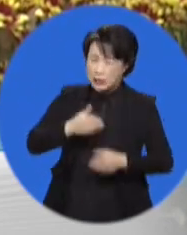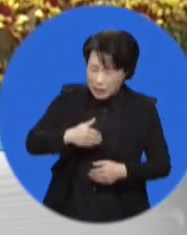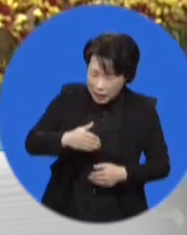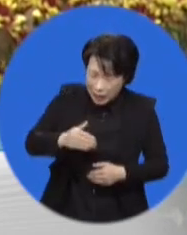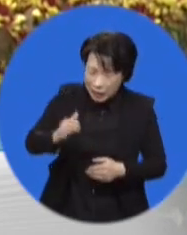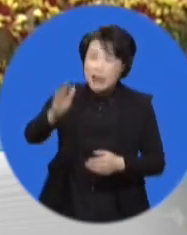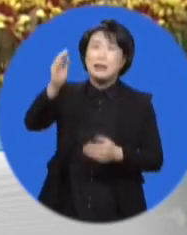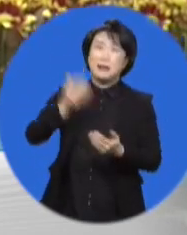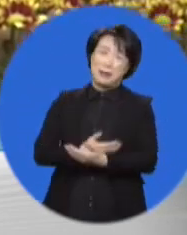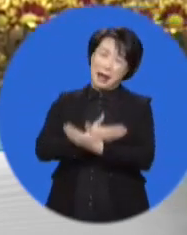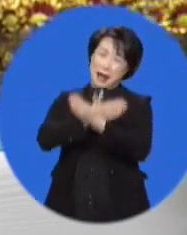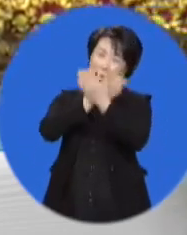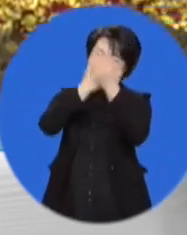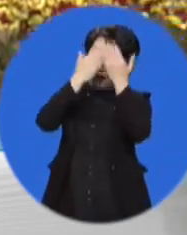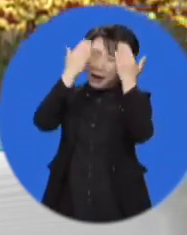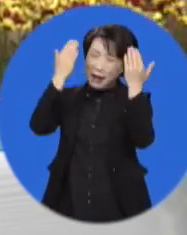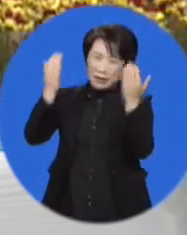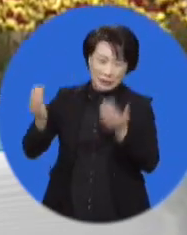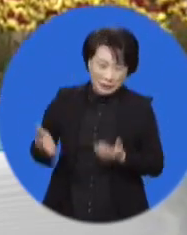가는